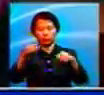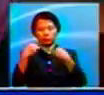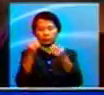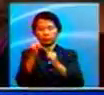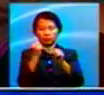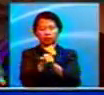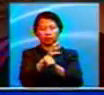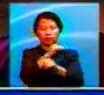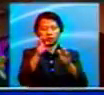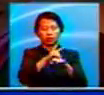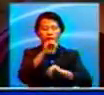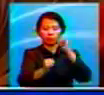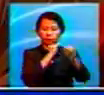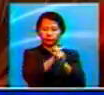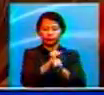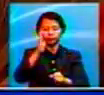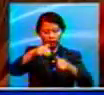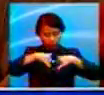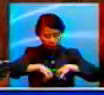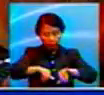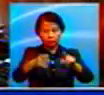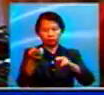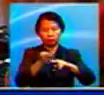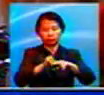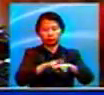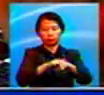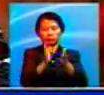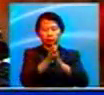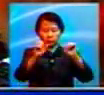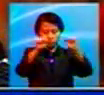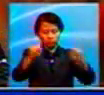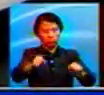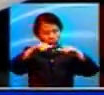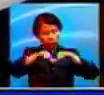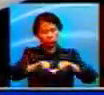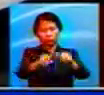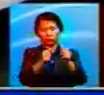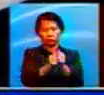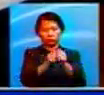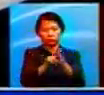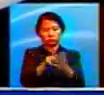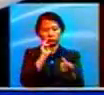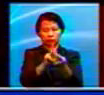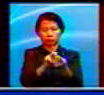juga di peringkat antarabangsa. Ia akan terus diperkukuh menjadi sebuah sistem yang holistik dan komprehensif.